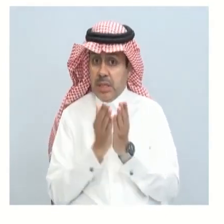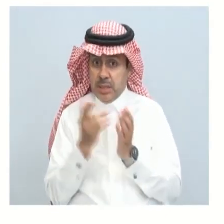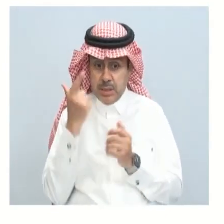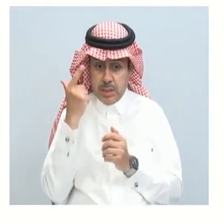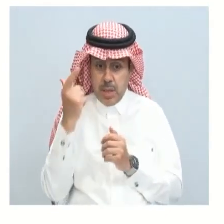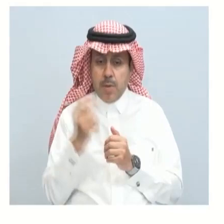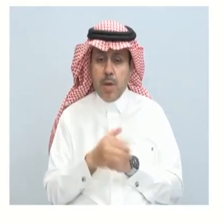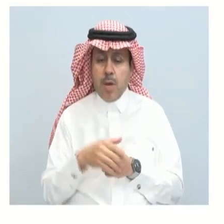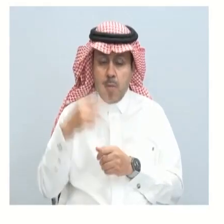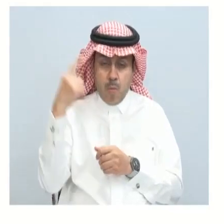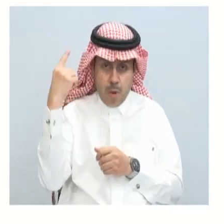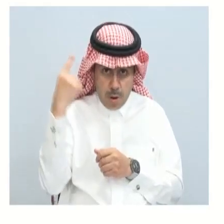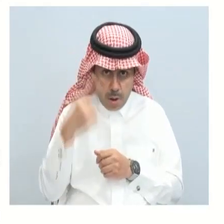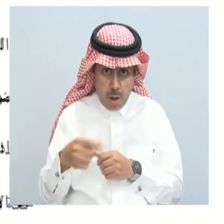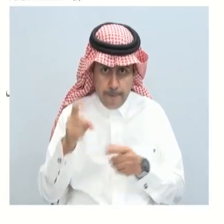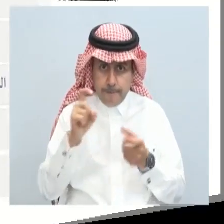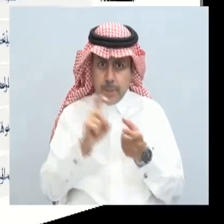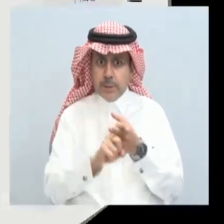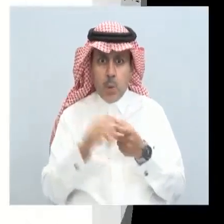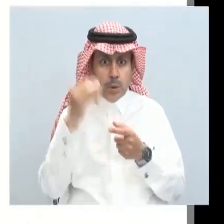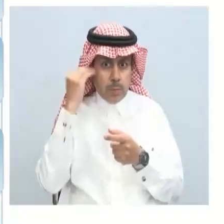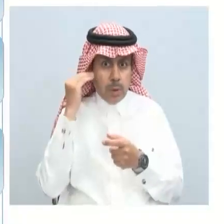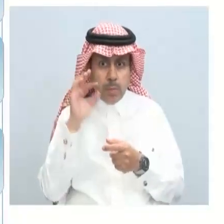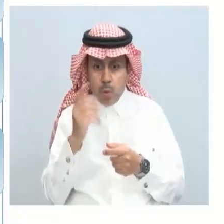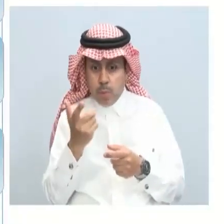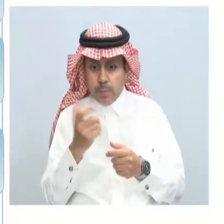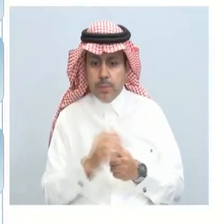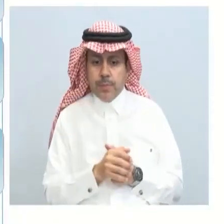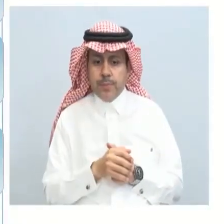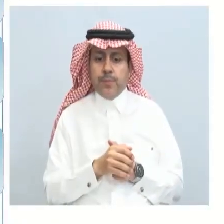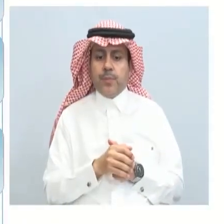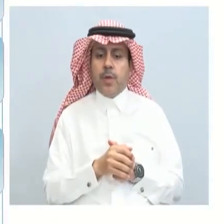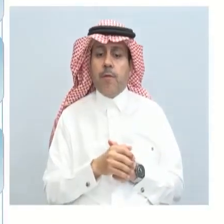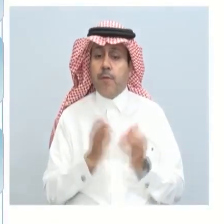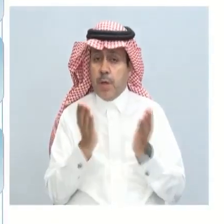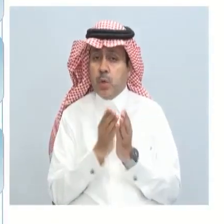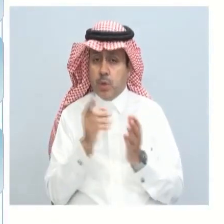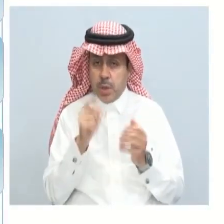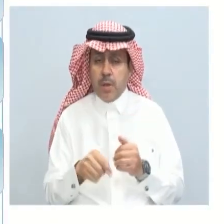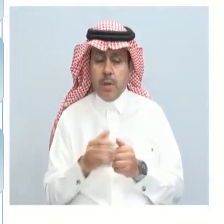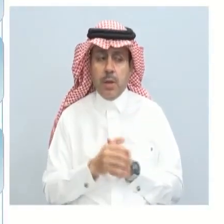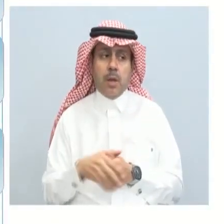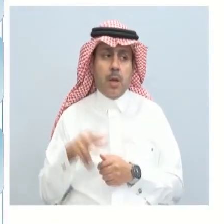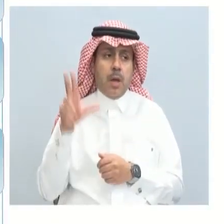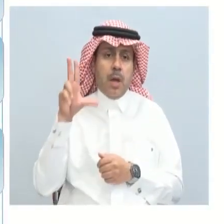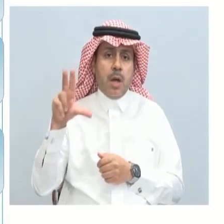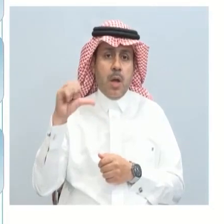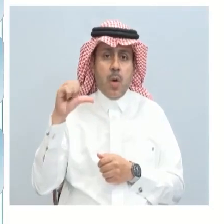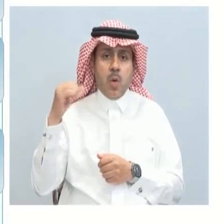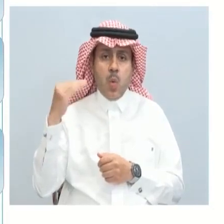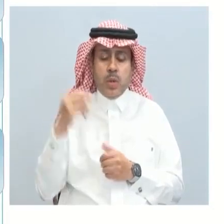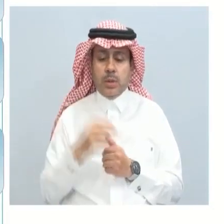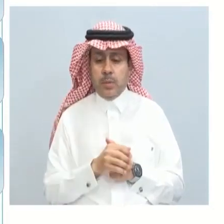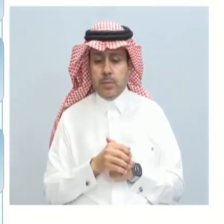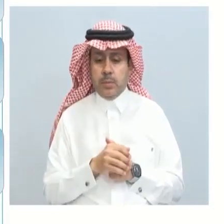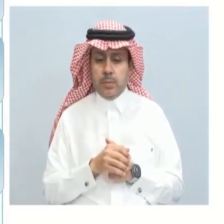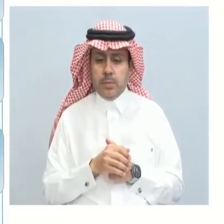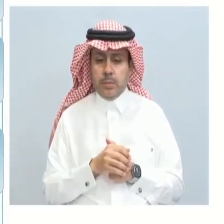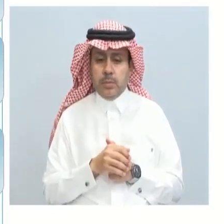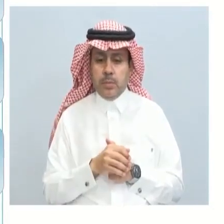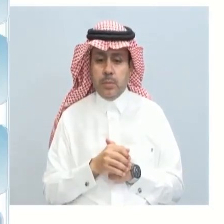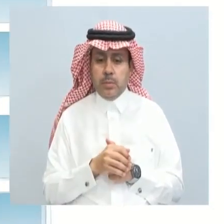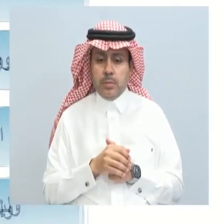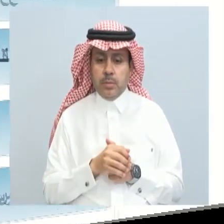المحرمات من النساء وامامكم دروس هذه الوحده كما تعلمون ايها الطلاب والطالبات